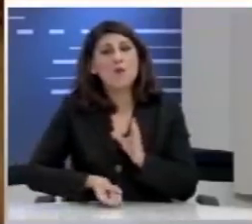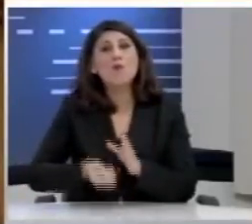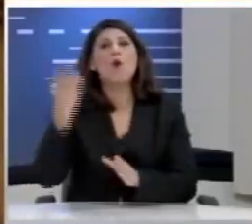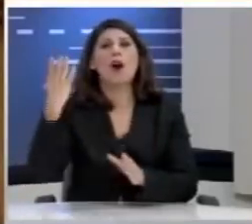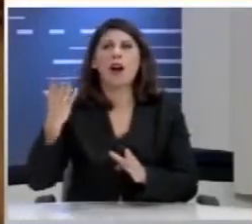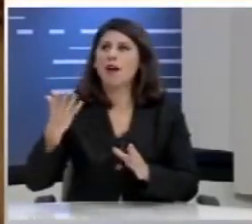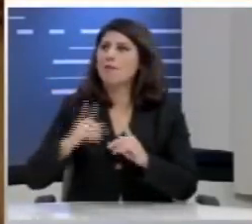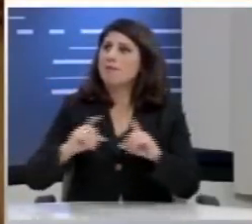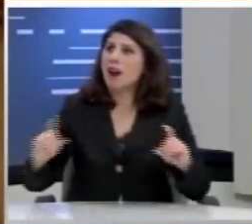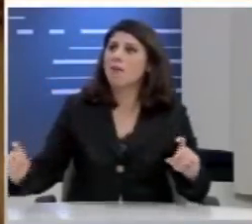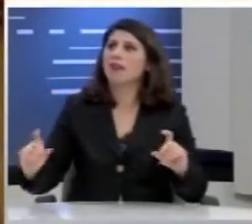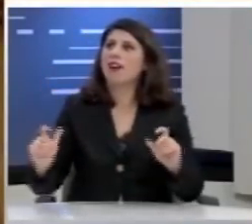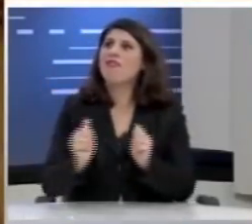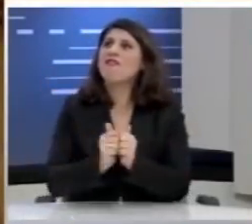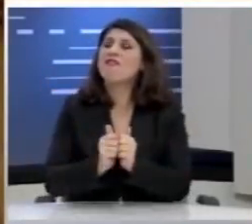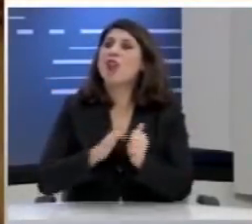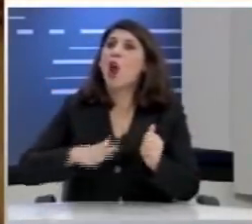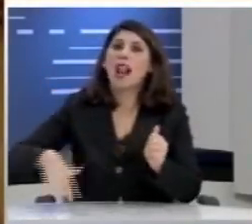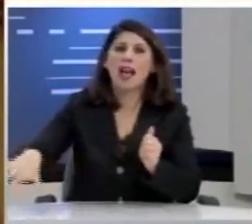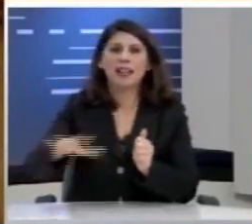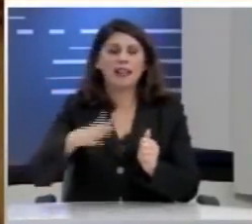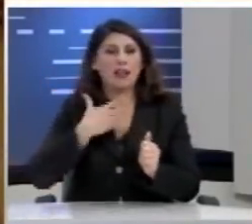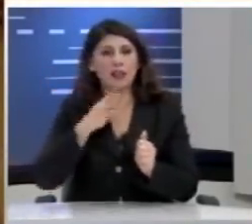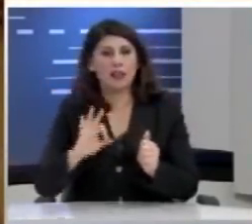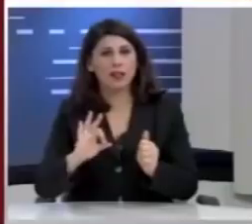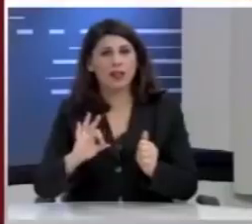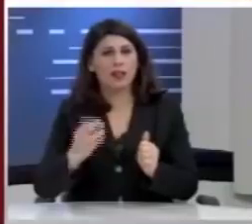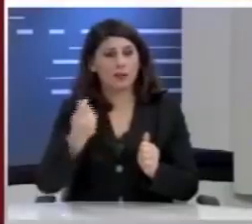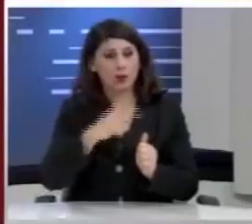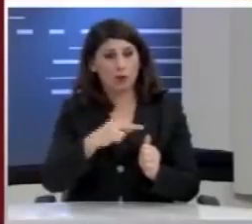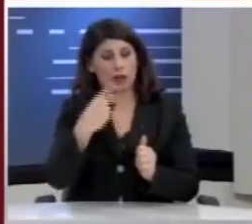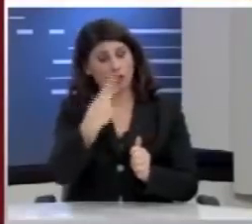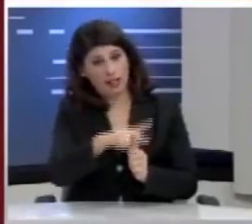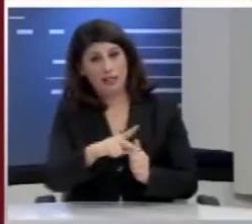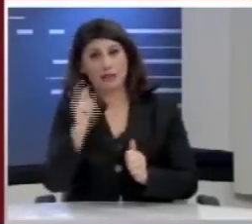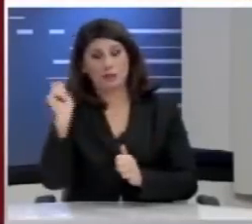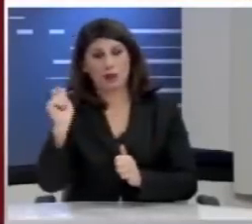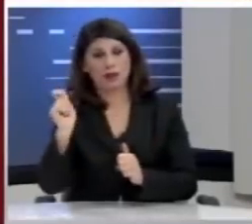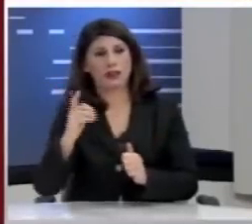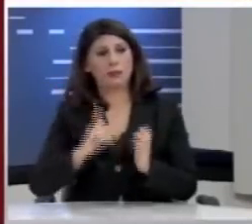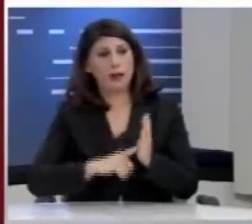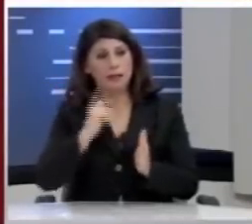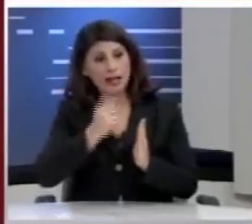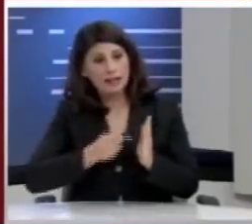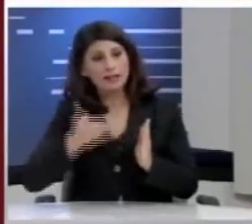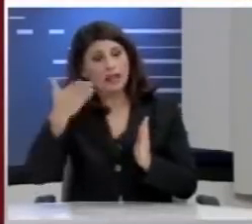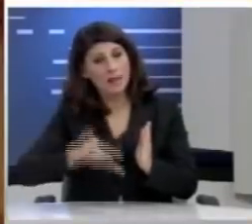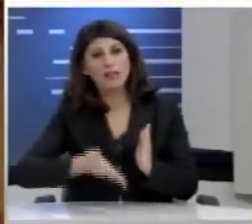πως πλέον η οικονομική πολιτική μπορεί να είναι περισσότερο δικιά σας και πως πρέπει να κριθείτε επ'